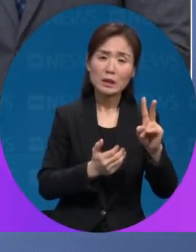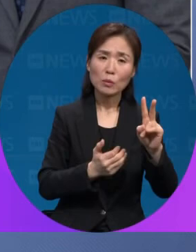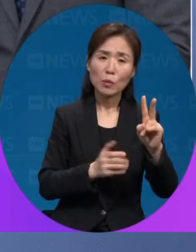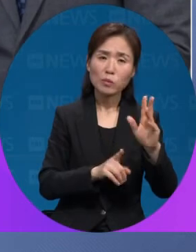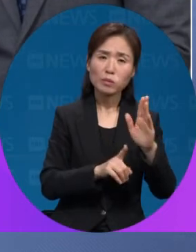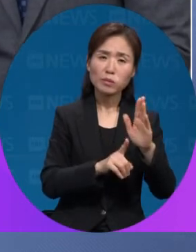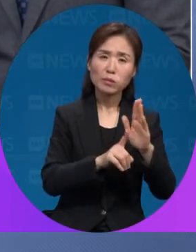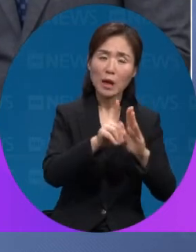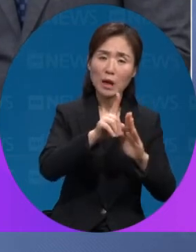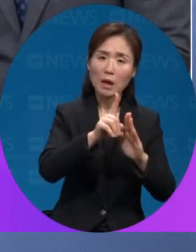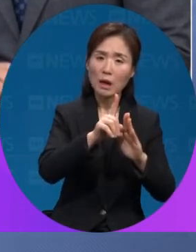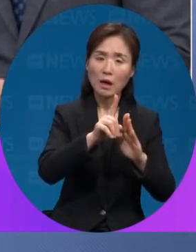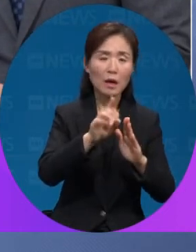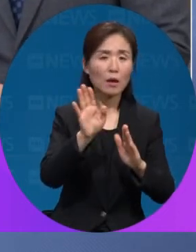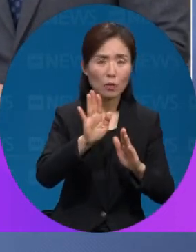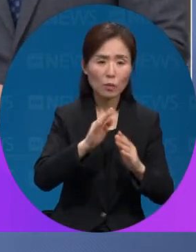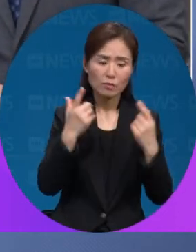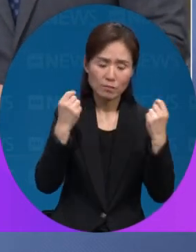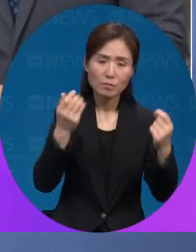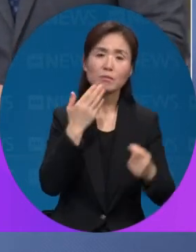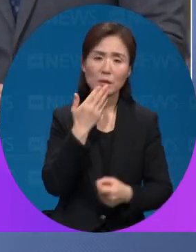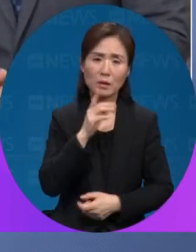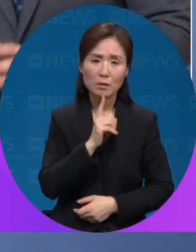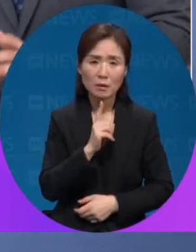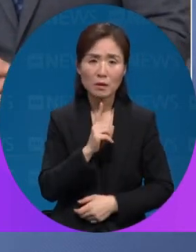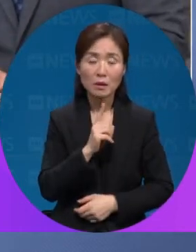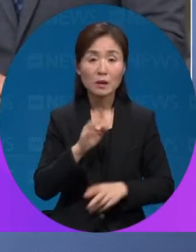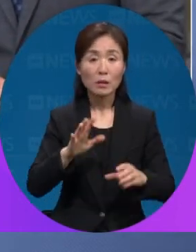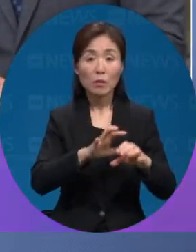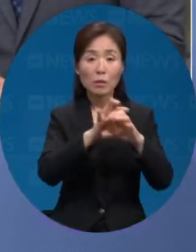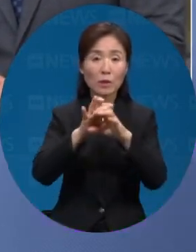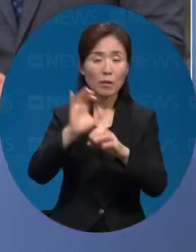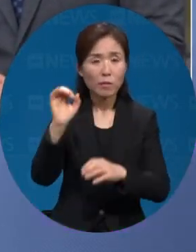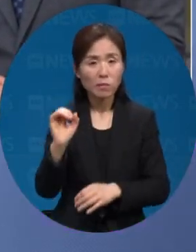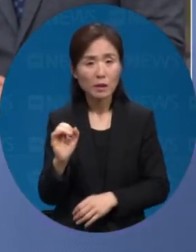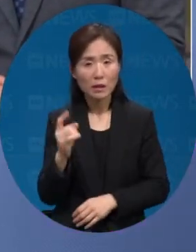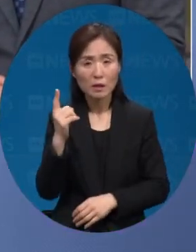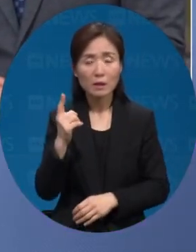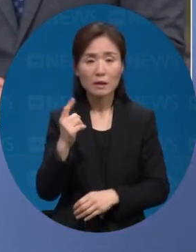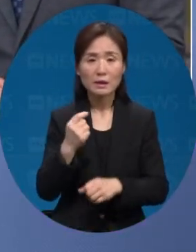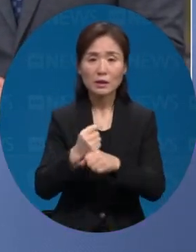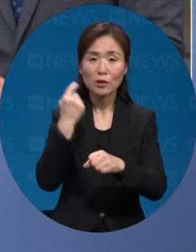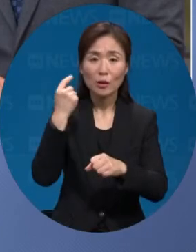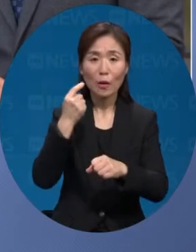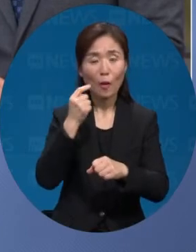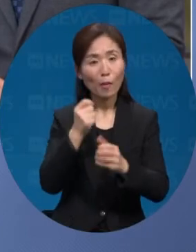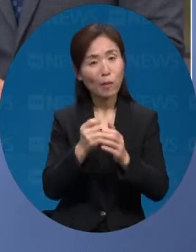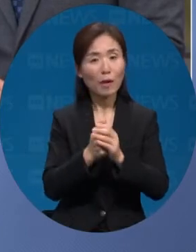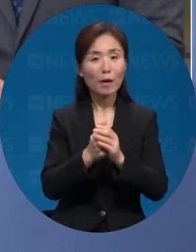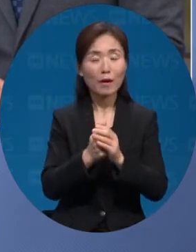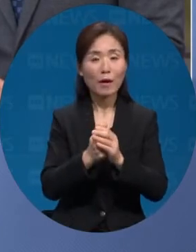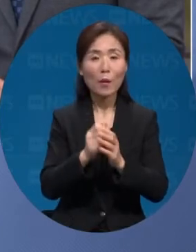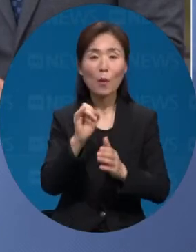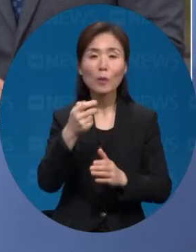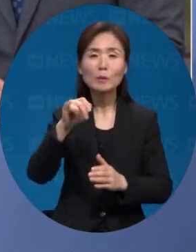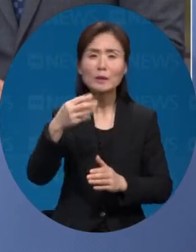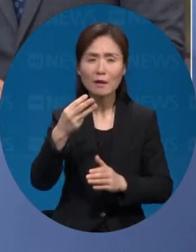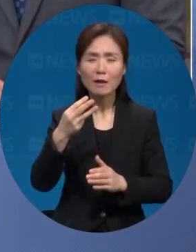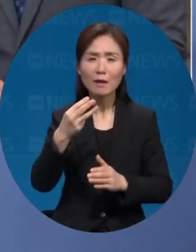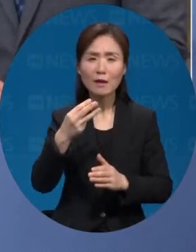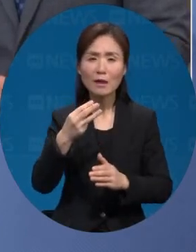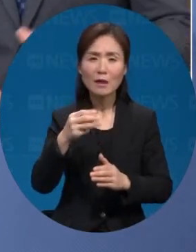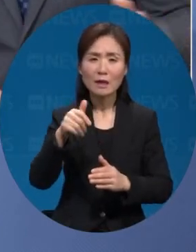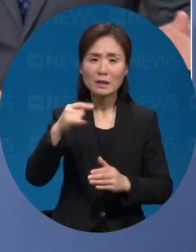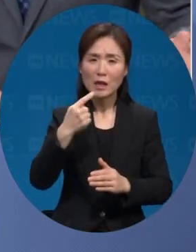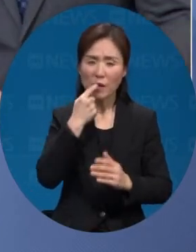않게 유지를 할 수 있다는 거고요 현재 코로나 일고 덕분에 지난해에는 특이한 게 온실가스 배출량이 적기는 했는데